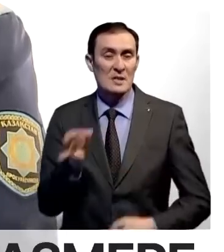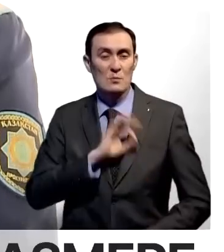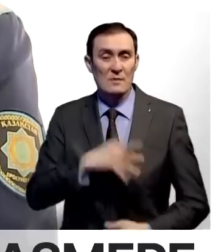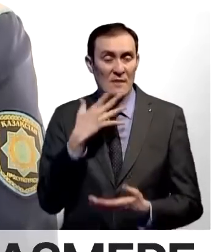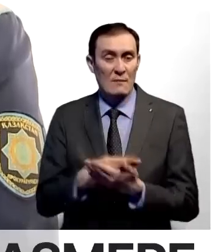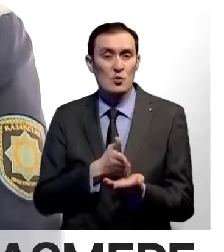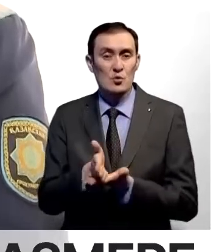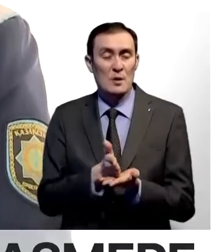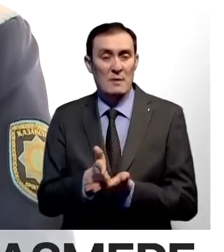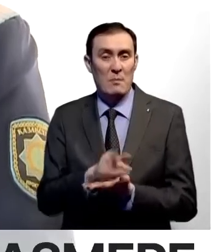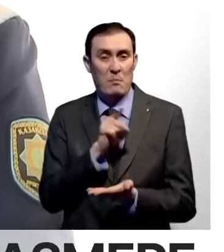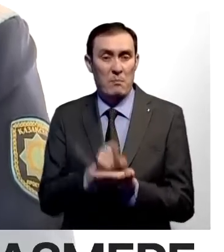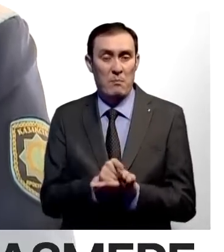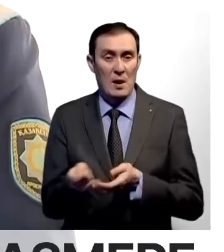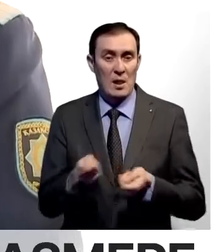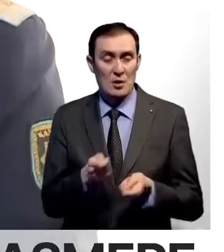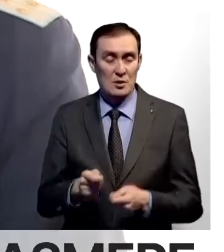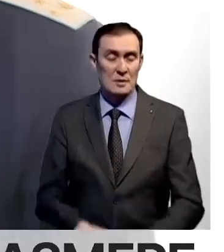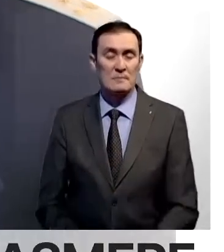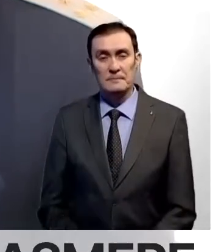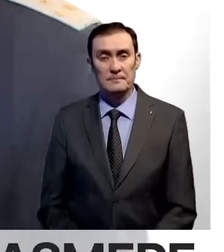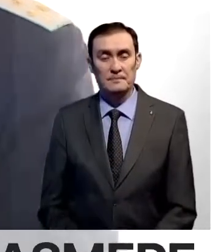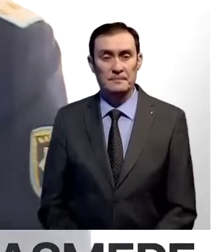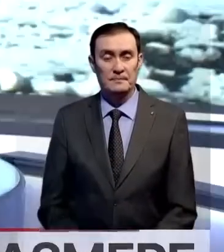своего служебного положения в особо крупном размере.